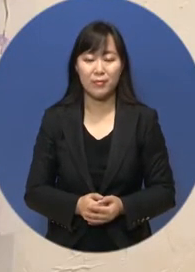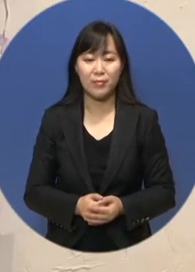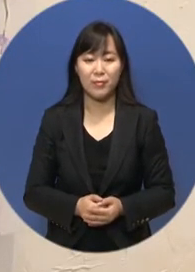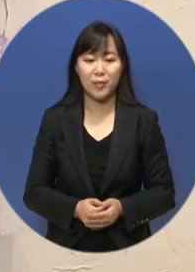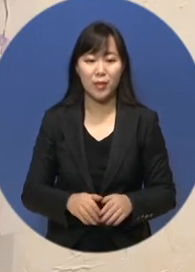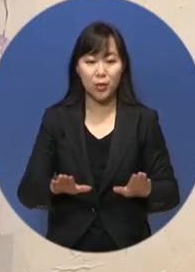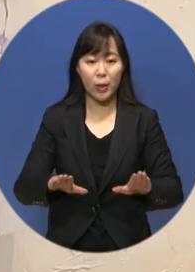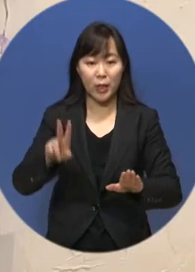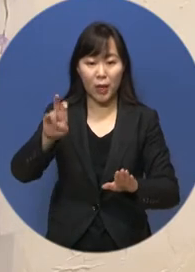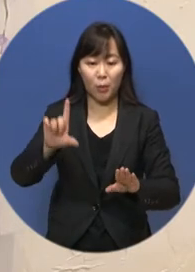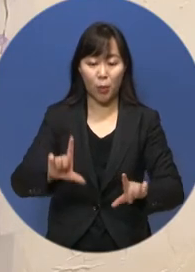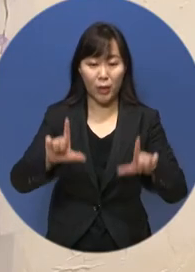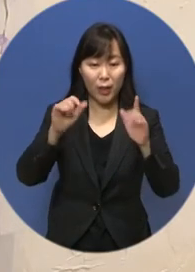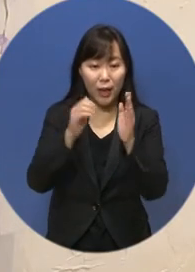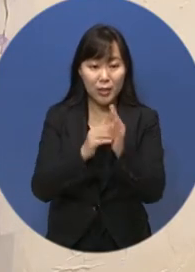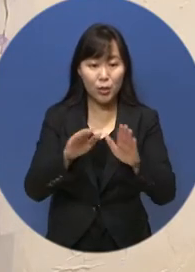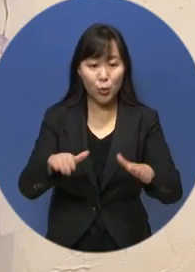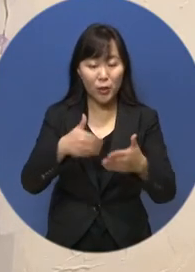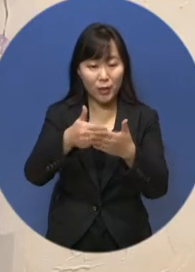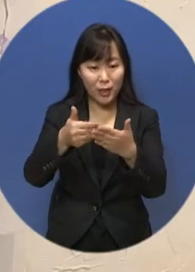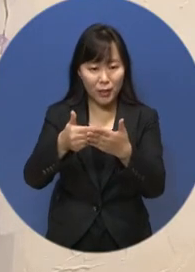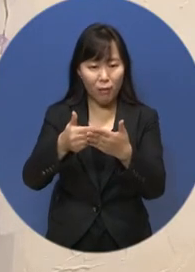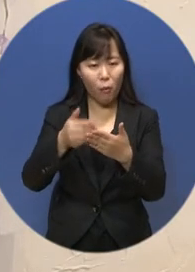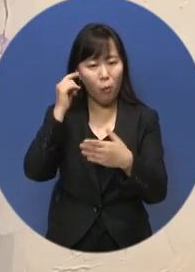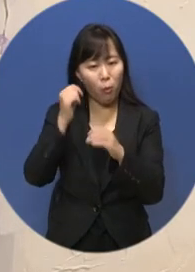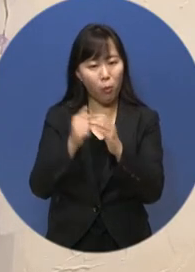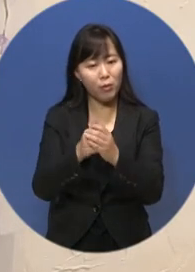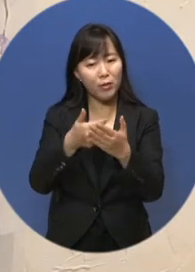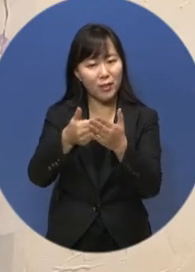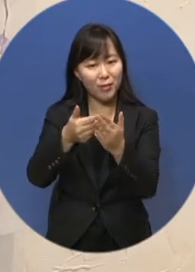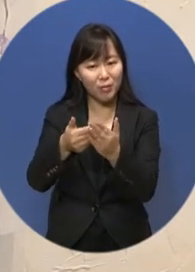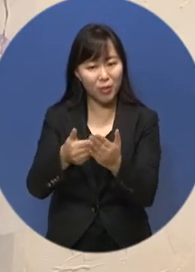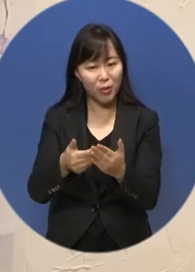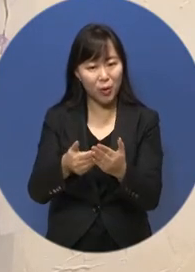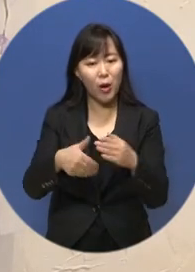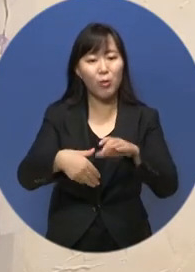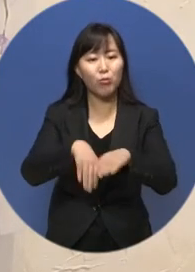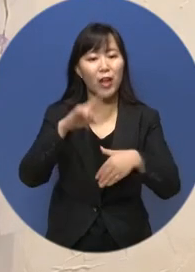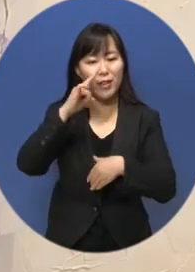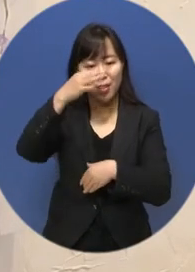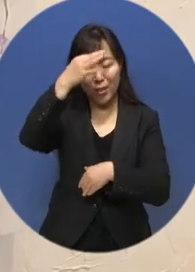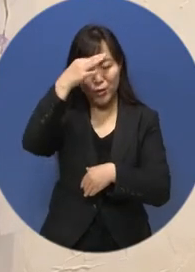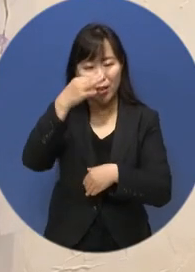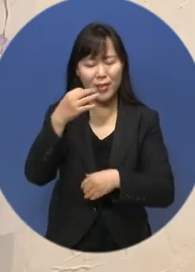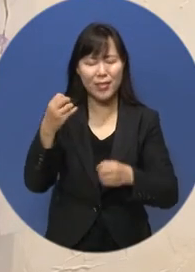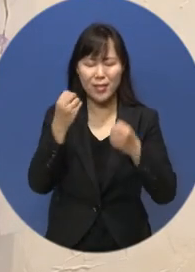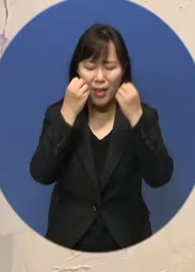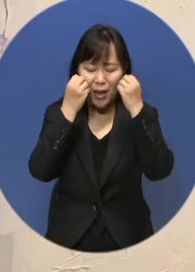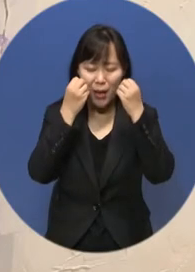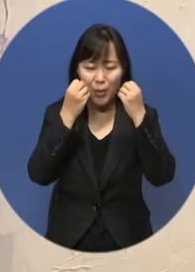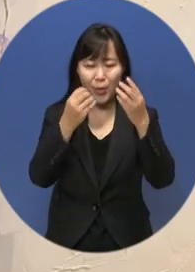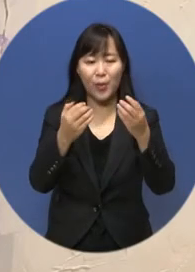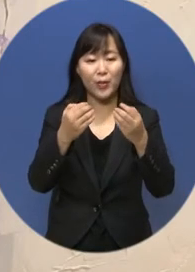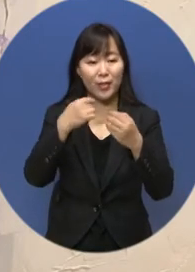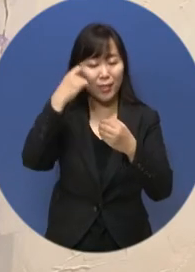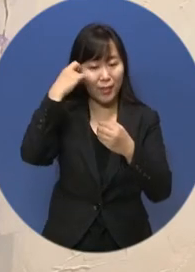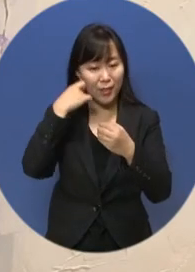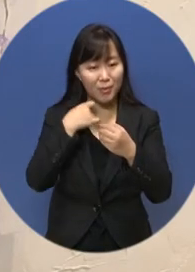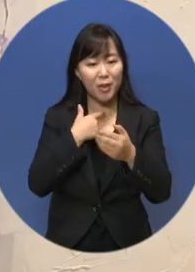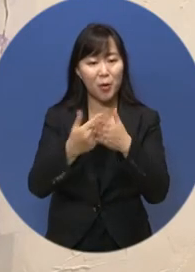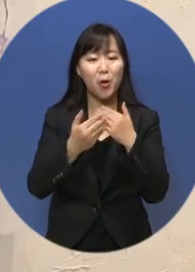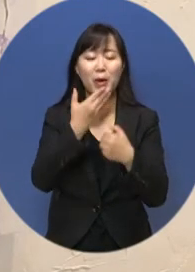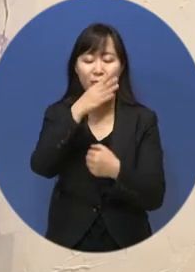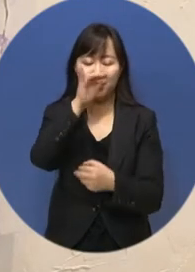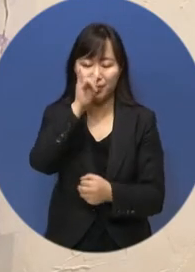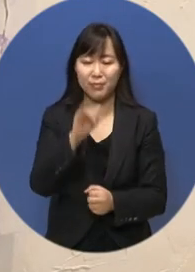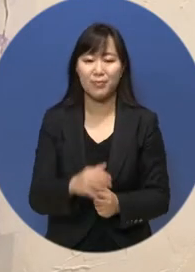오는 25일까지 열리는 이번 전시회는 개성 넘치는 작품들로 문화예술의 새로운 향기를 경험하는 특별한 시간이 되고